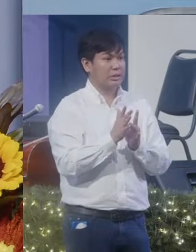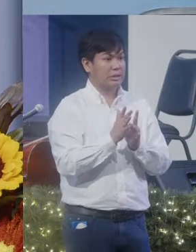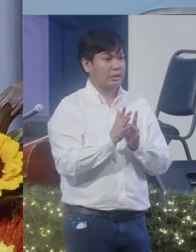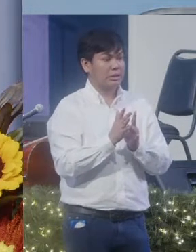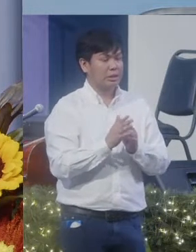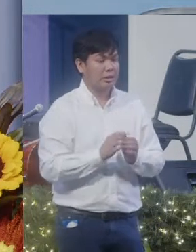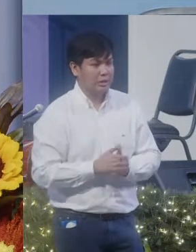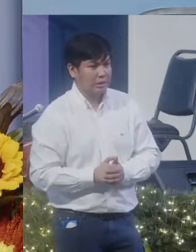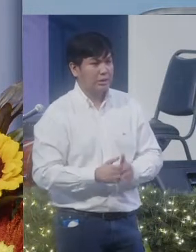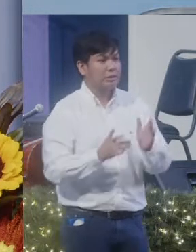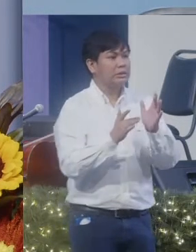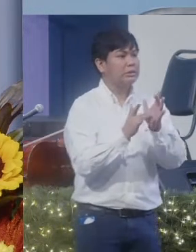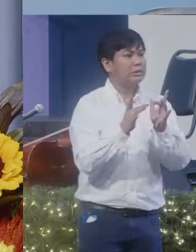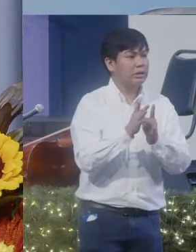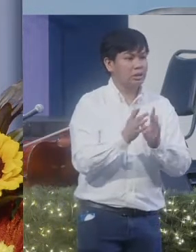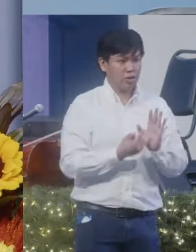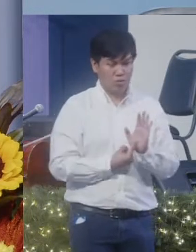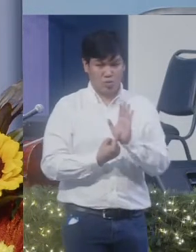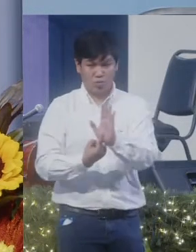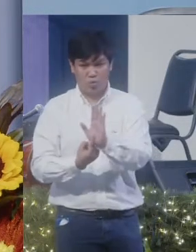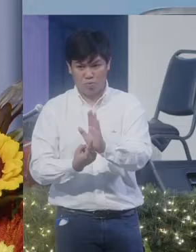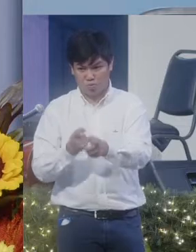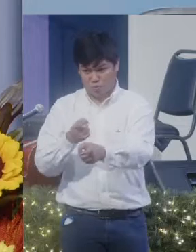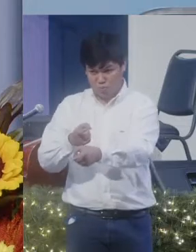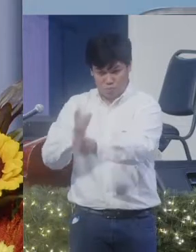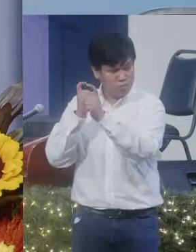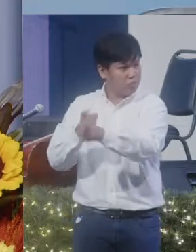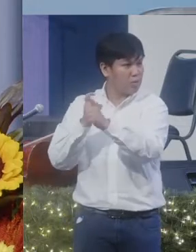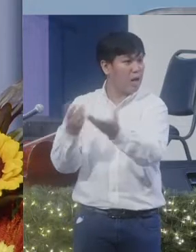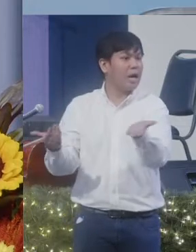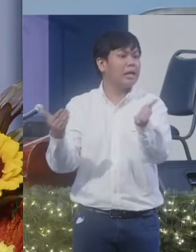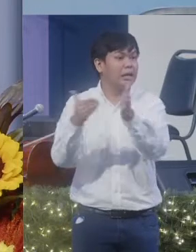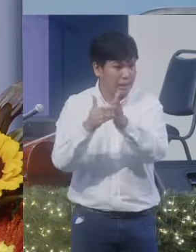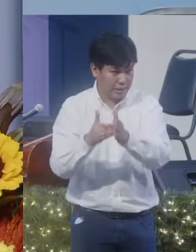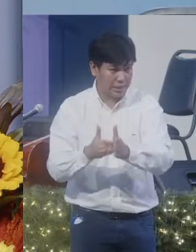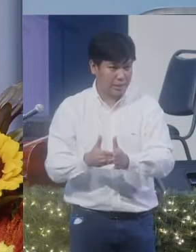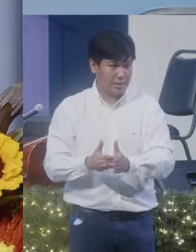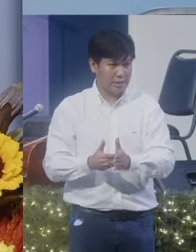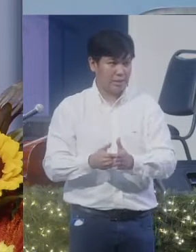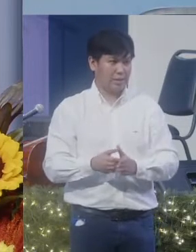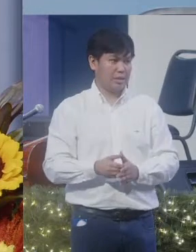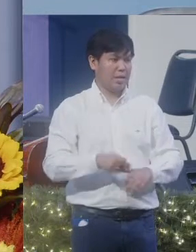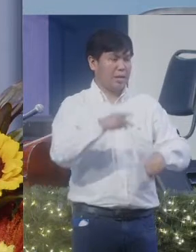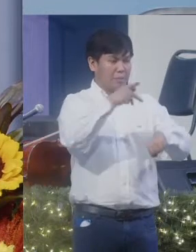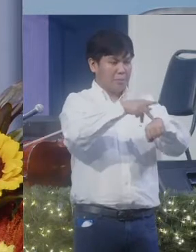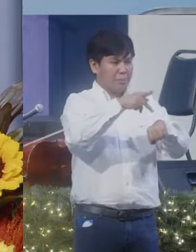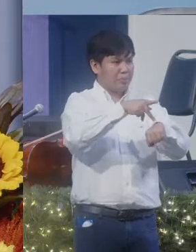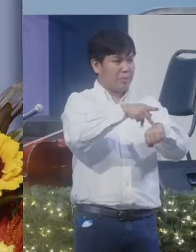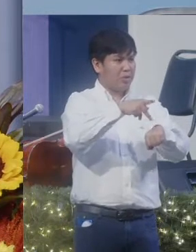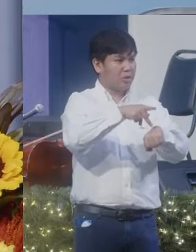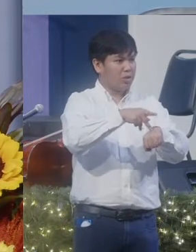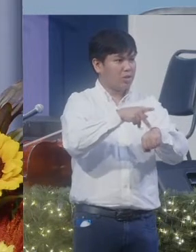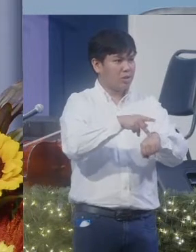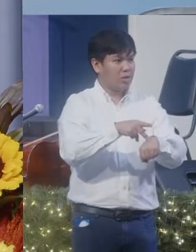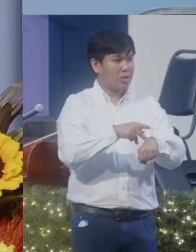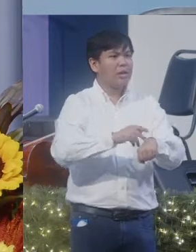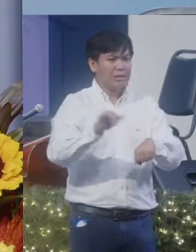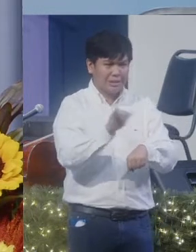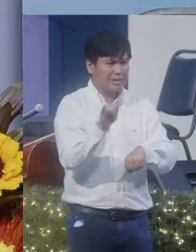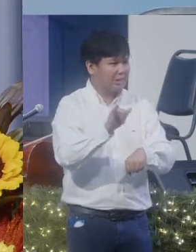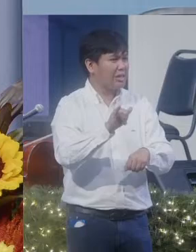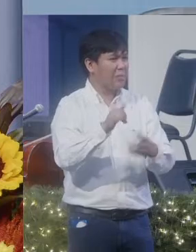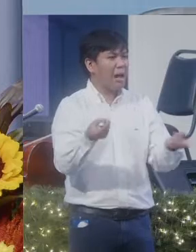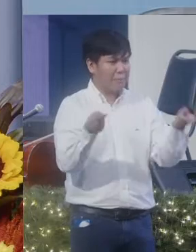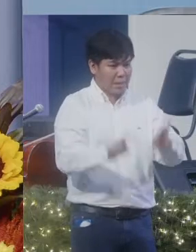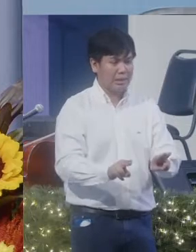ng Panginoon? Hindi ba pangingisda? John chapter 21, nangingisda ulit sila Peter. At ganito rin